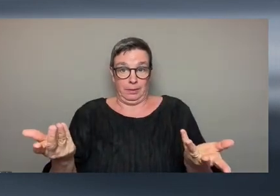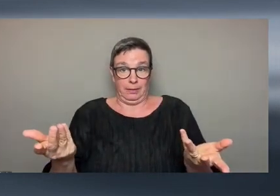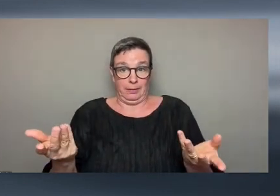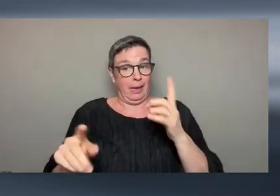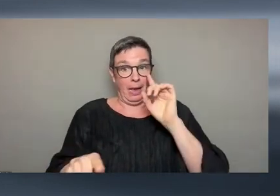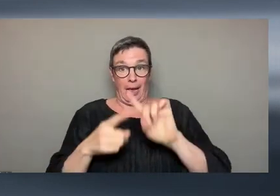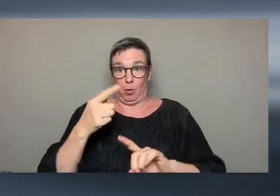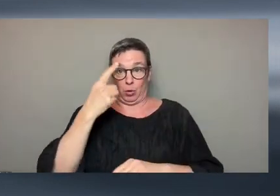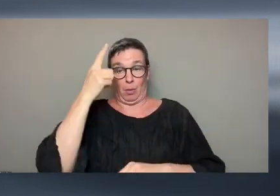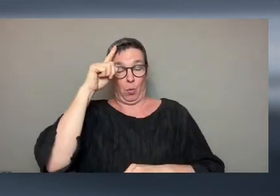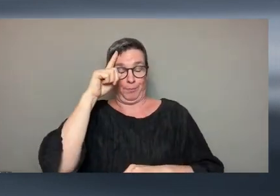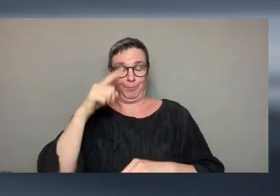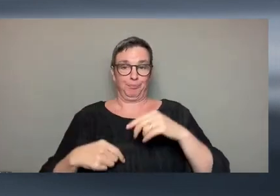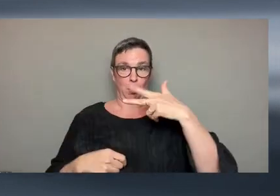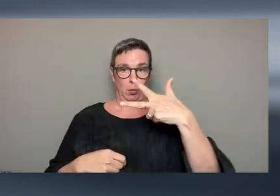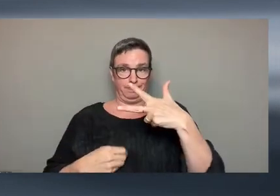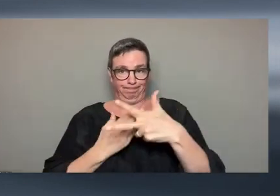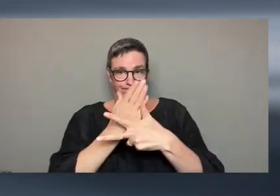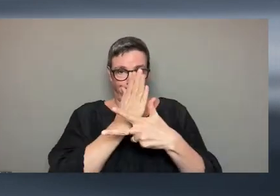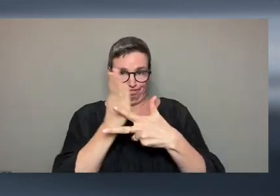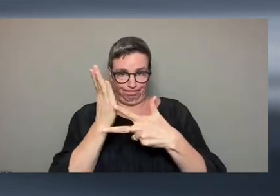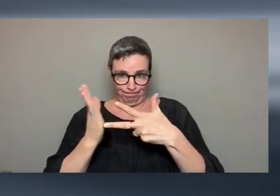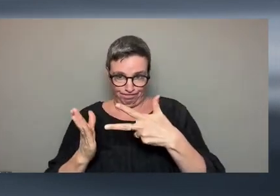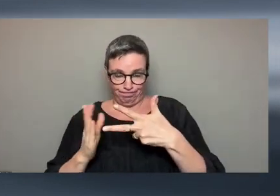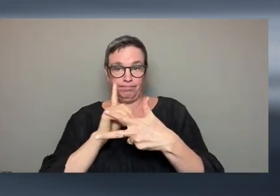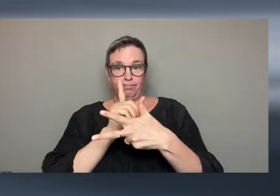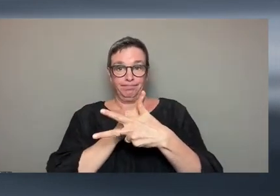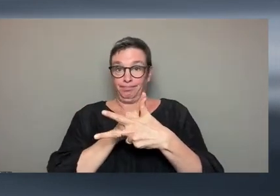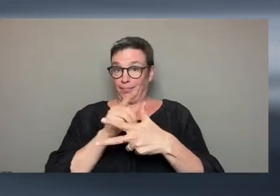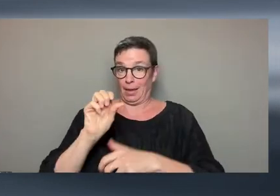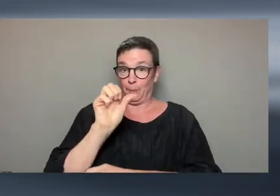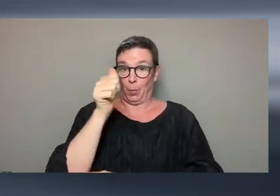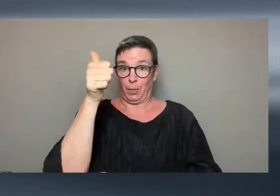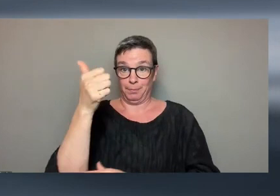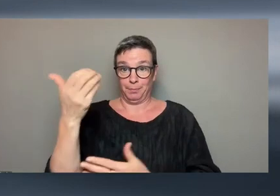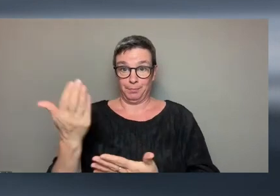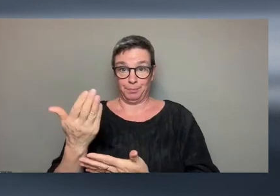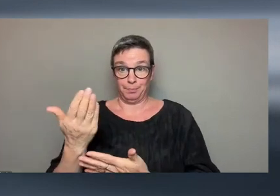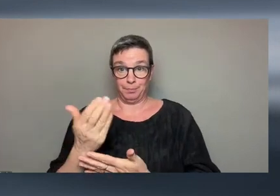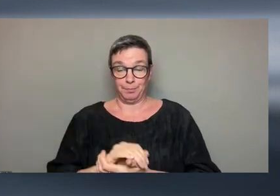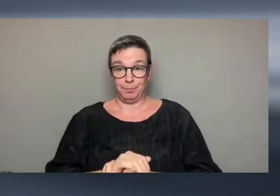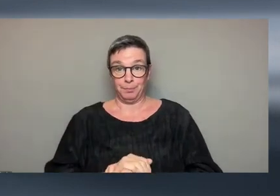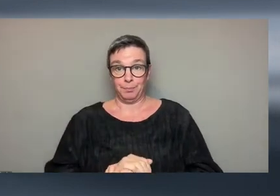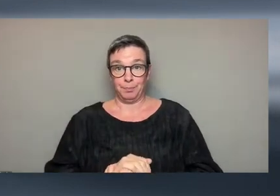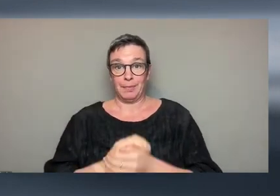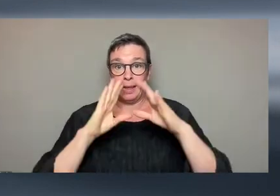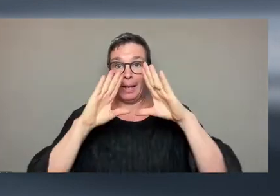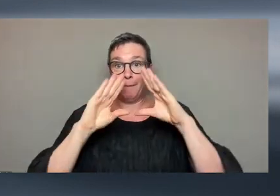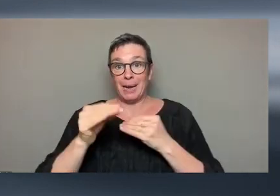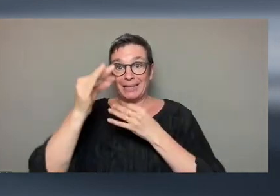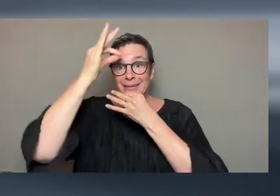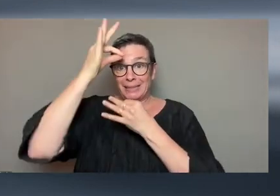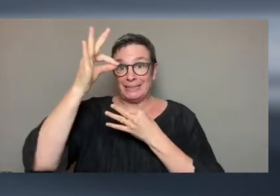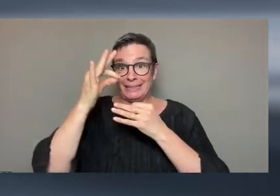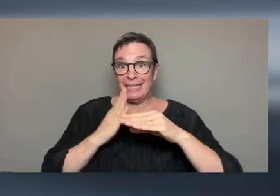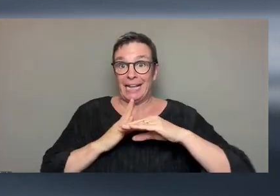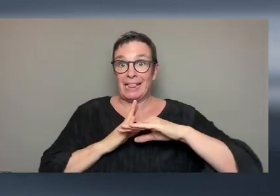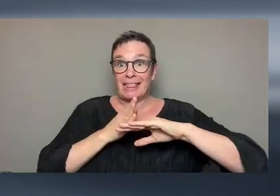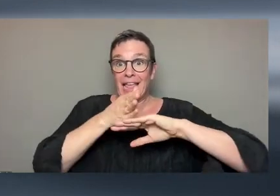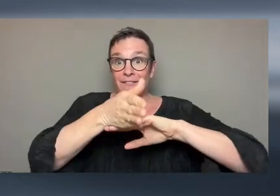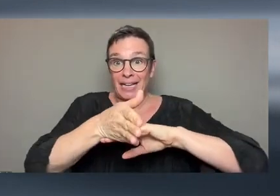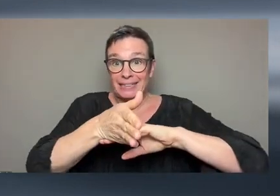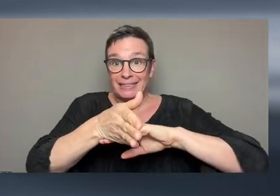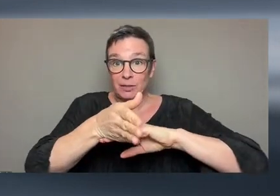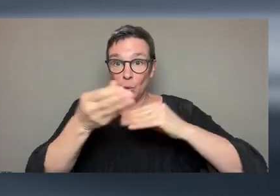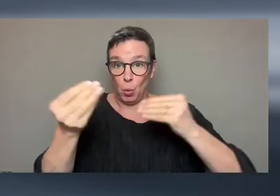trois raisons. La première, c'est que c'est l'endroit où traverser. C'est un endroit qui est prévu